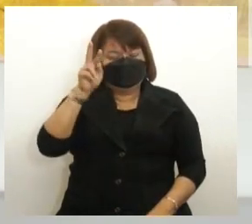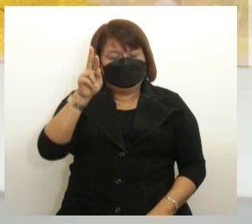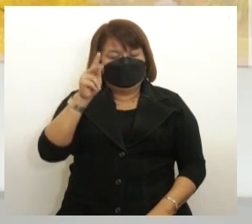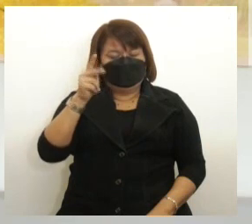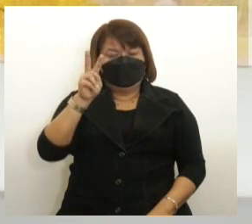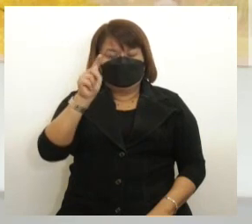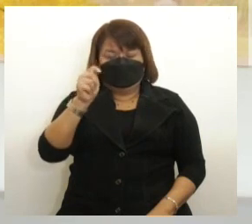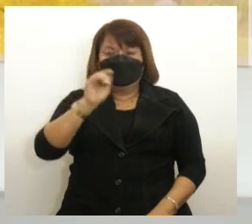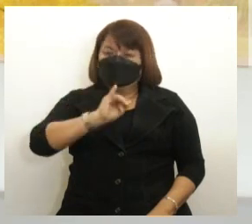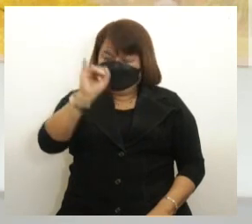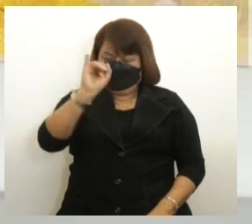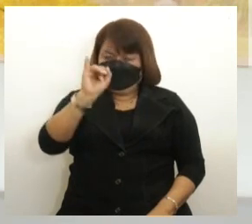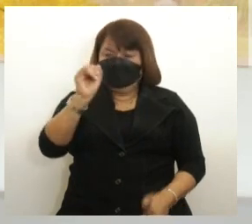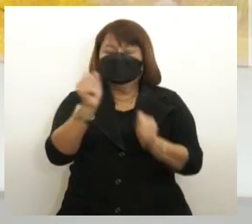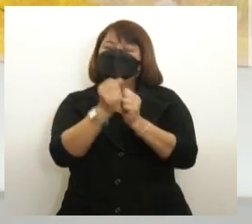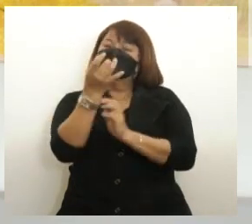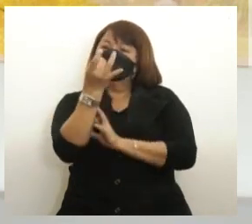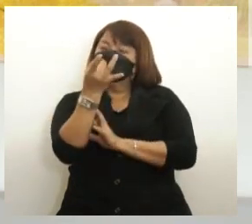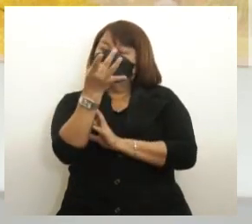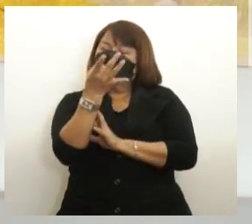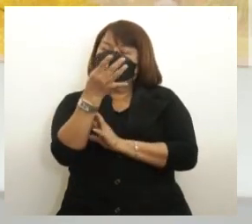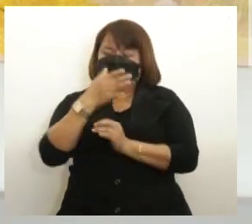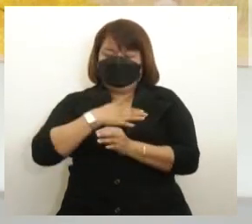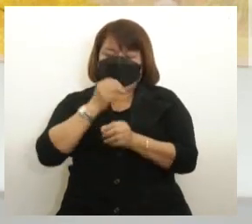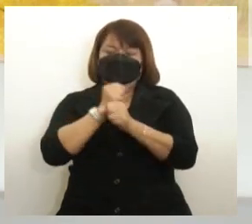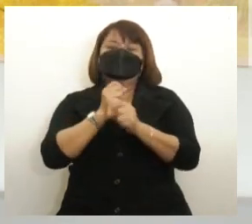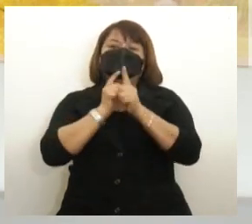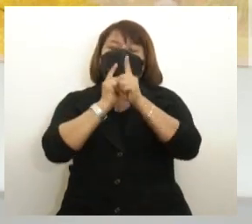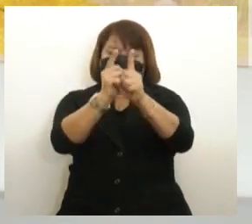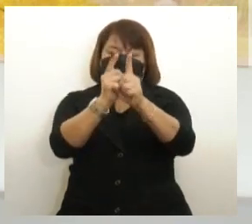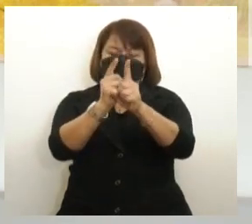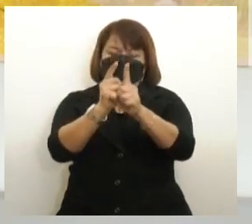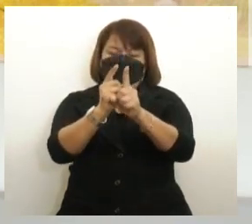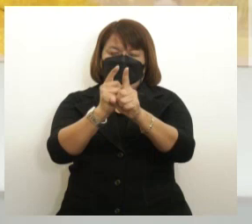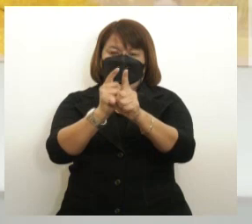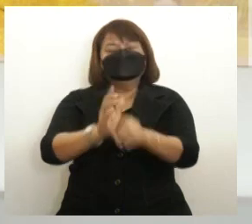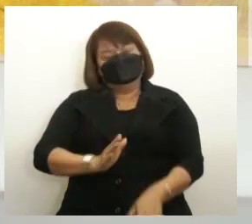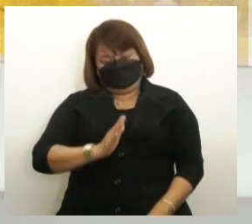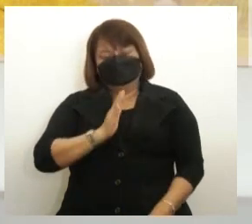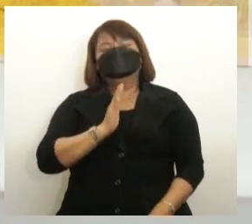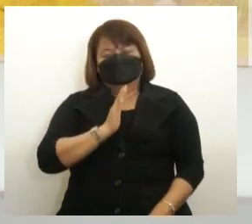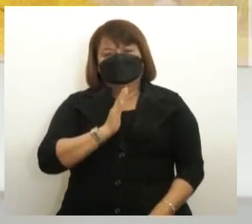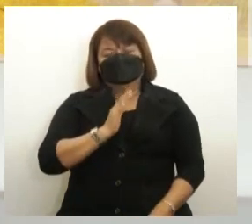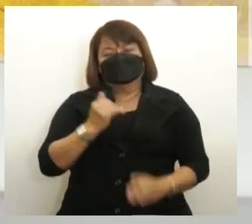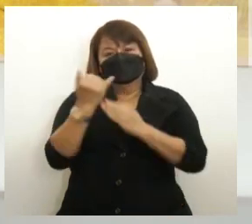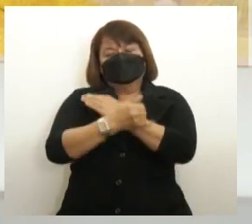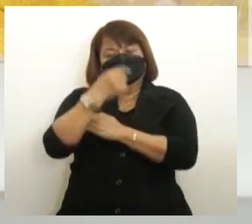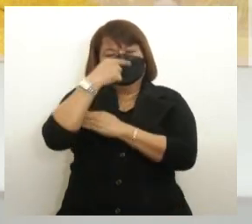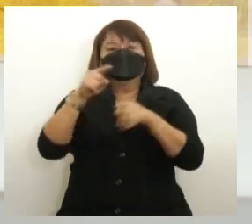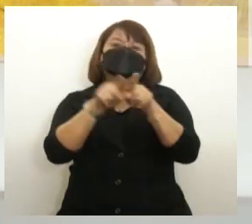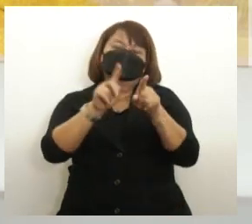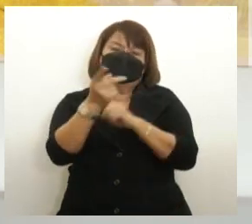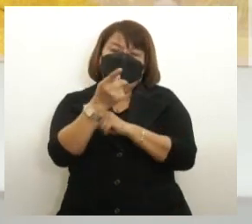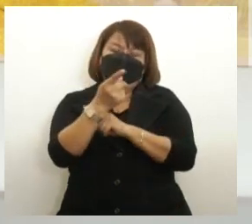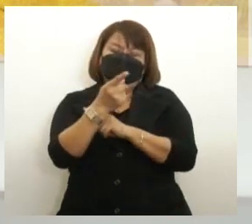ต่อสิ่งใดสิ่งหนึ่งเราก็จะปฏิบัติต่อสิ่งนั้นด้วยความภาคภูมิใจยกตัวอย่างเช่นประเทศไทยเราก็เช่นเดียวกันถ้